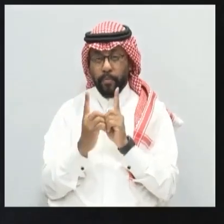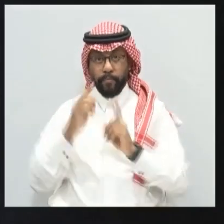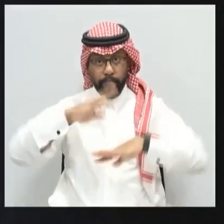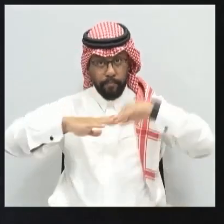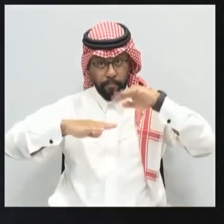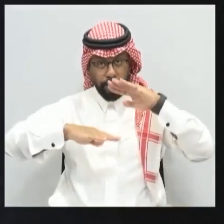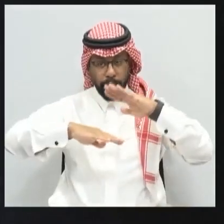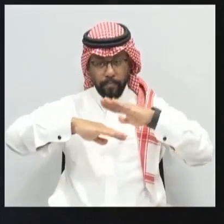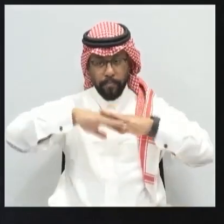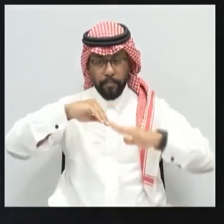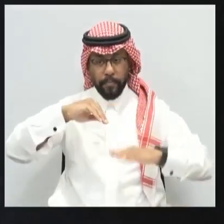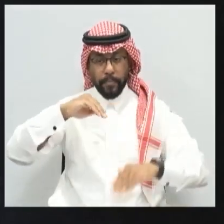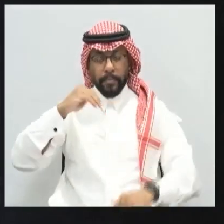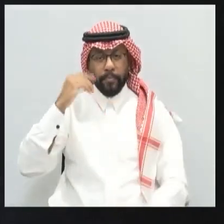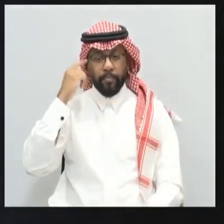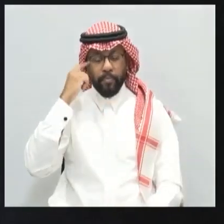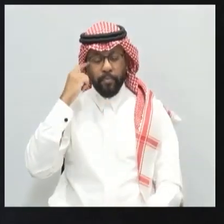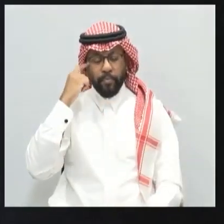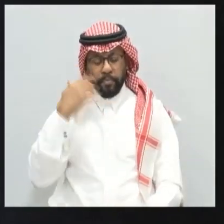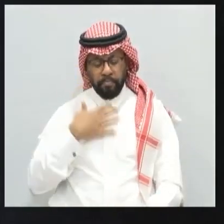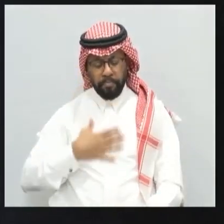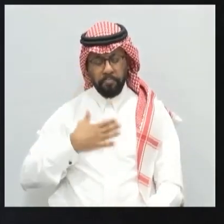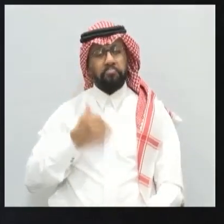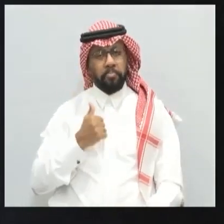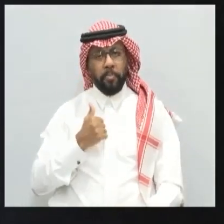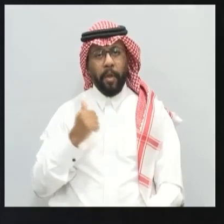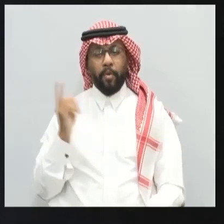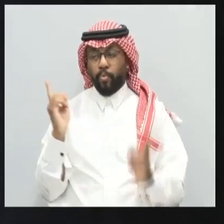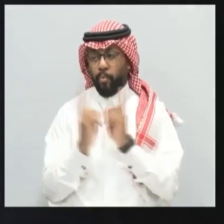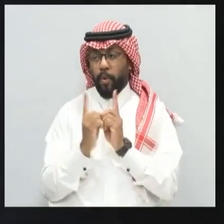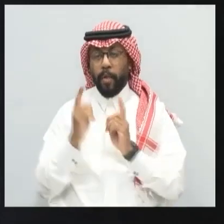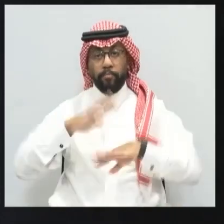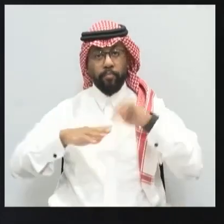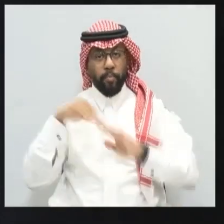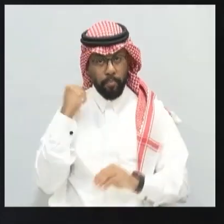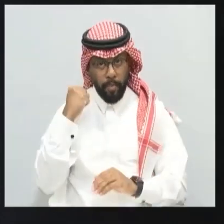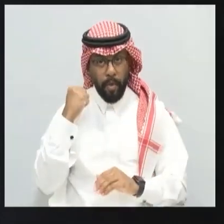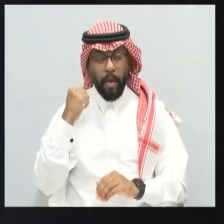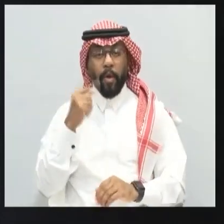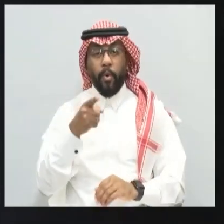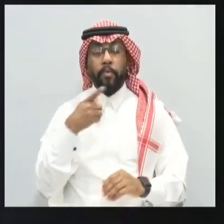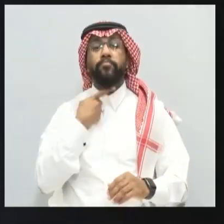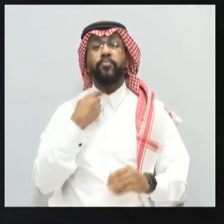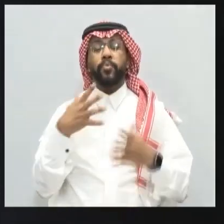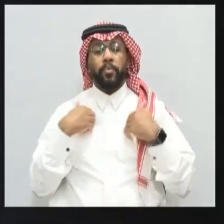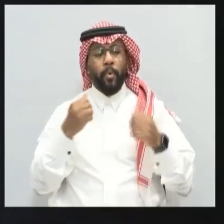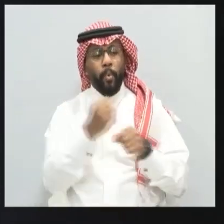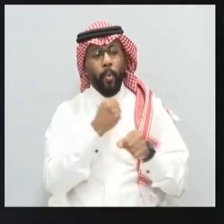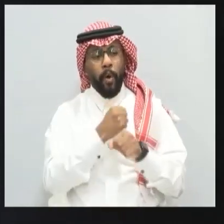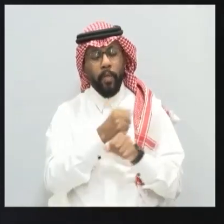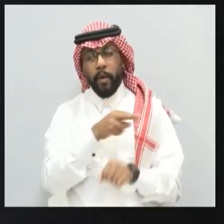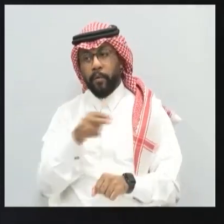وامتلاك مهارات المقابله الشخصيه حتى تستطيع الحصول على تلك الوظائف